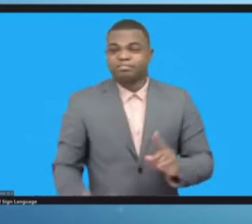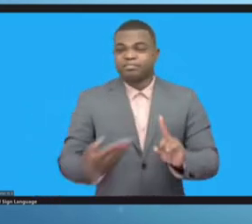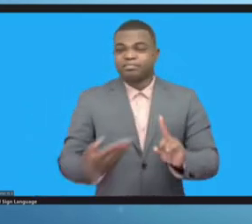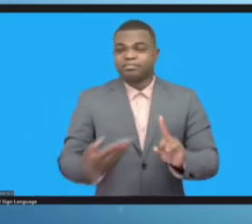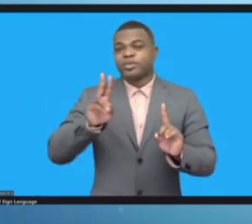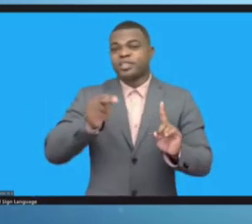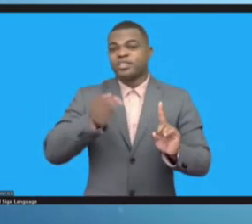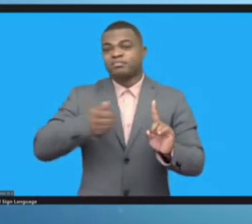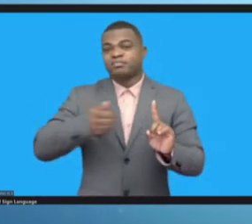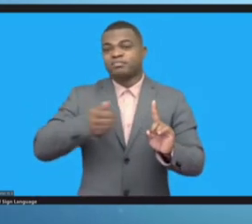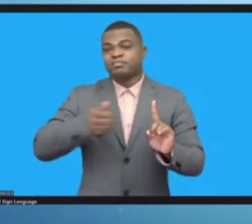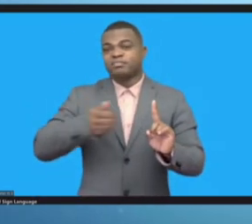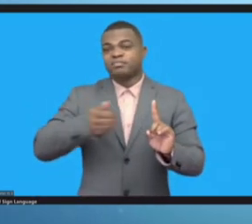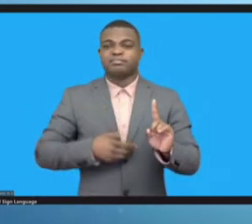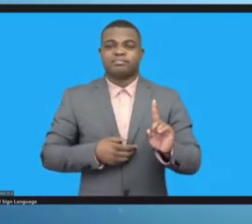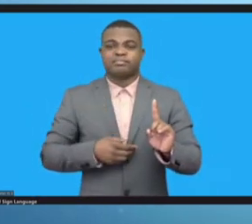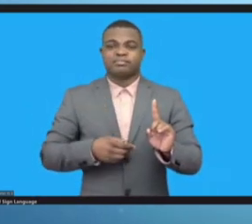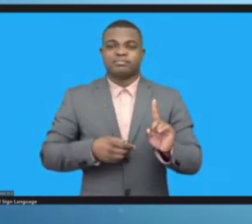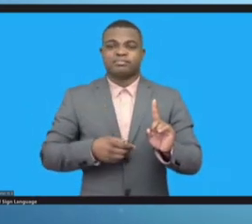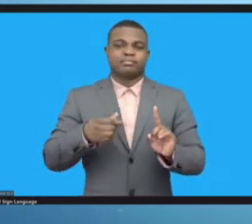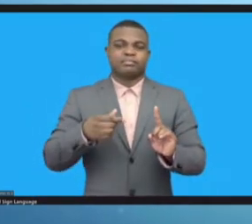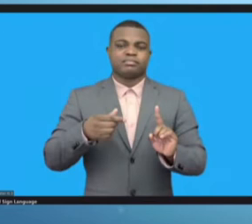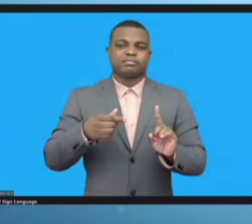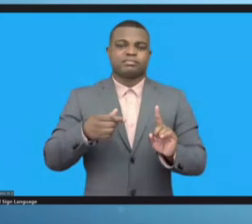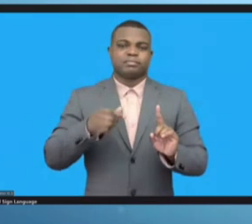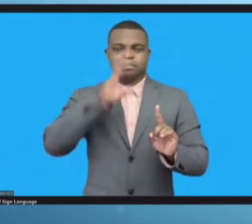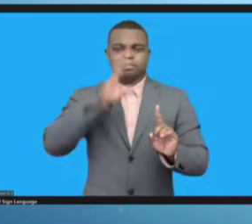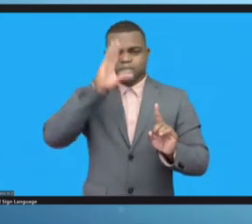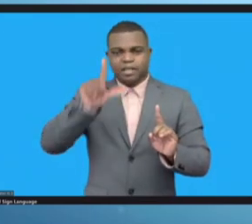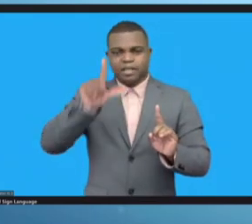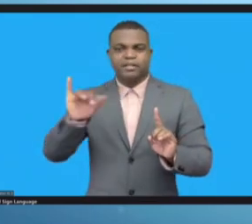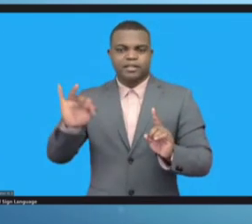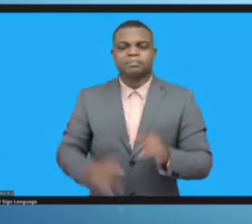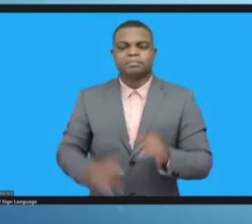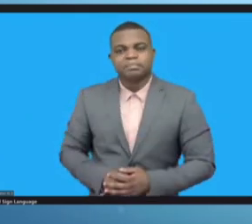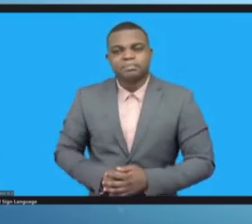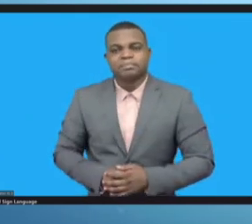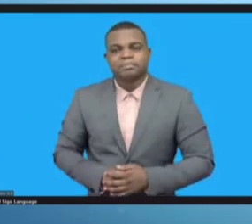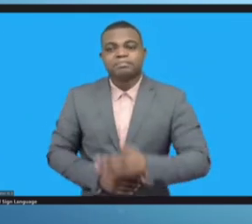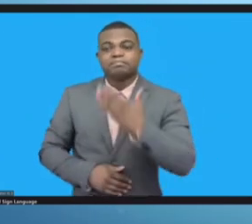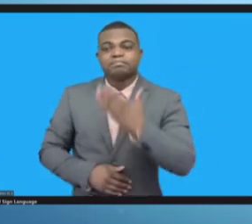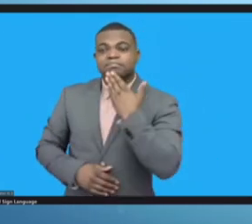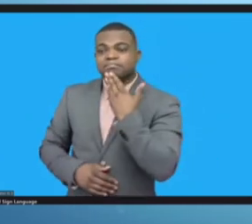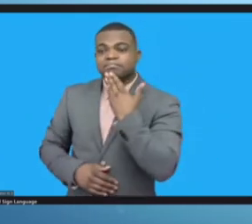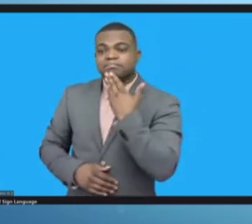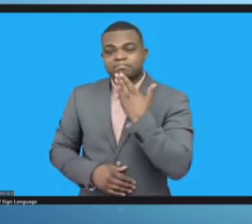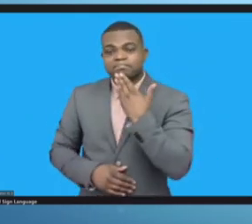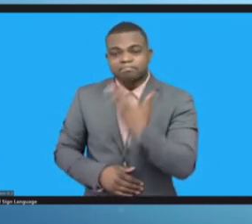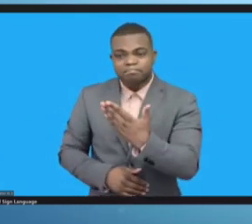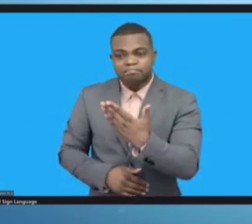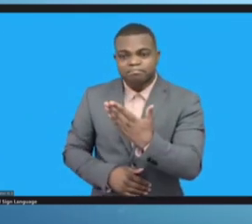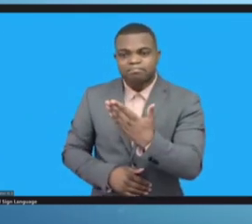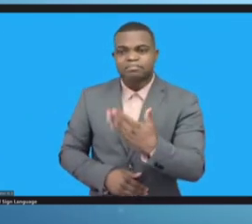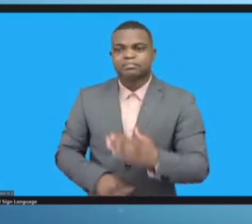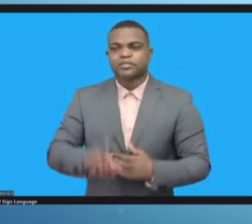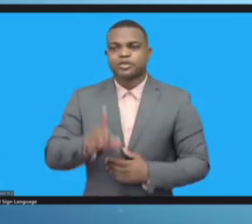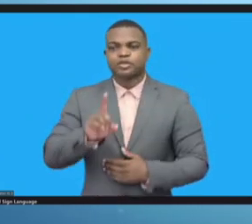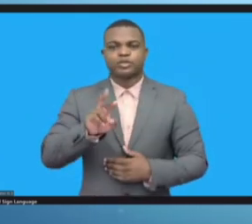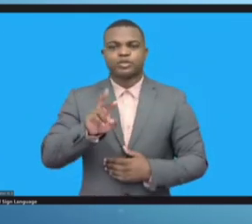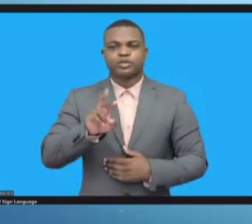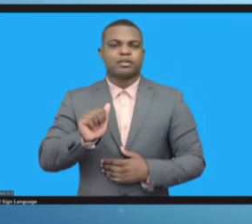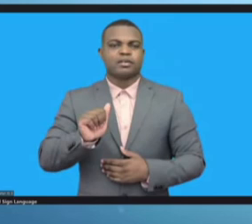Merci. Votre Excellence, Dr Abiy Ahmed, Premier ministre de l'Éthiopie, mon cher collègue, M. Antonio